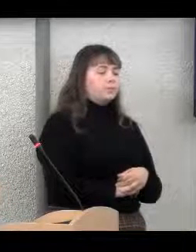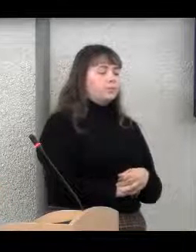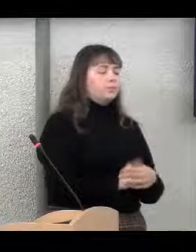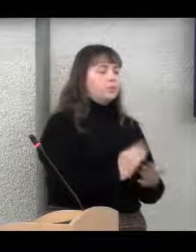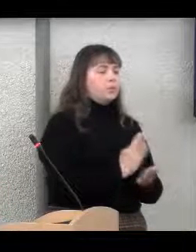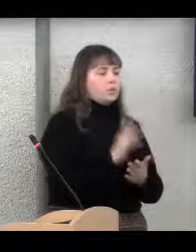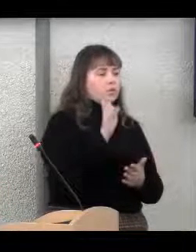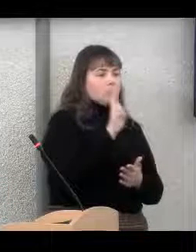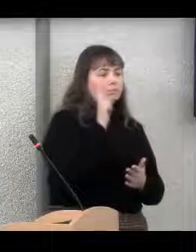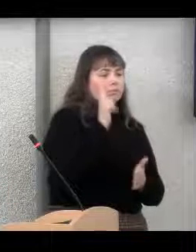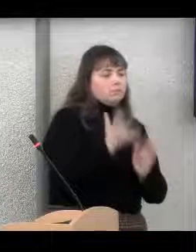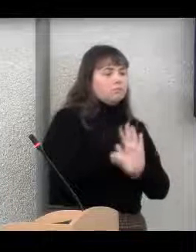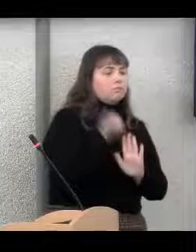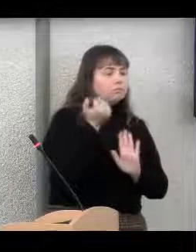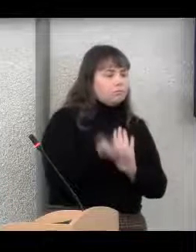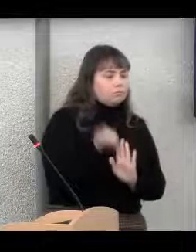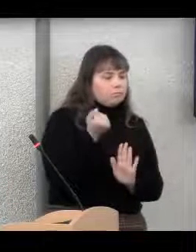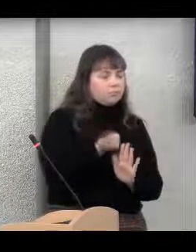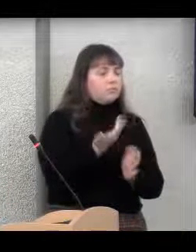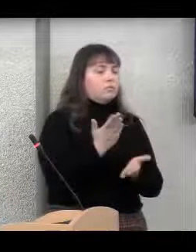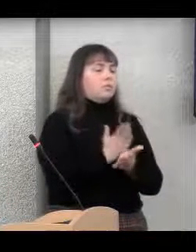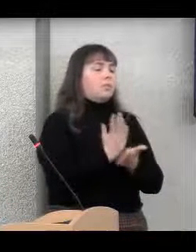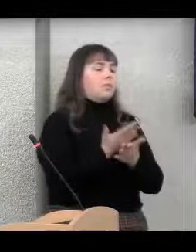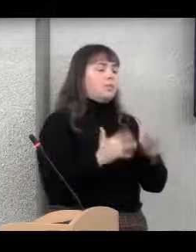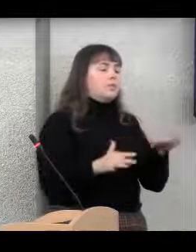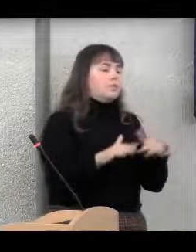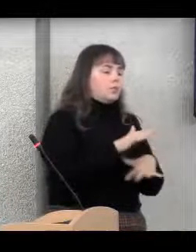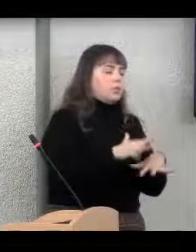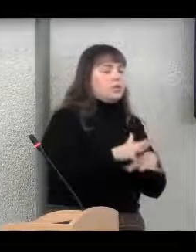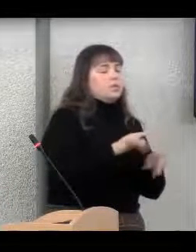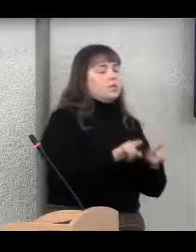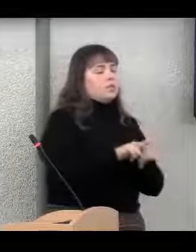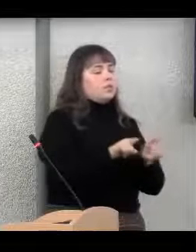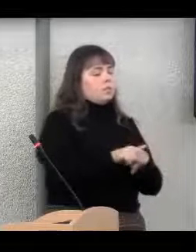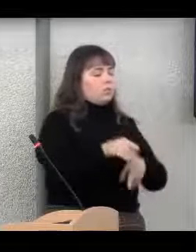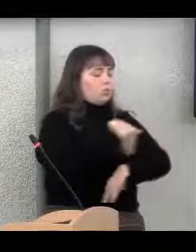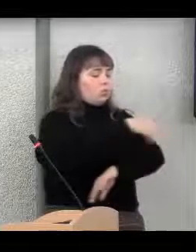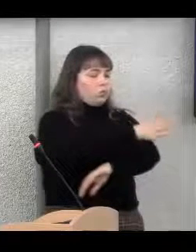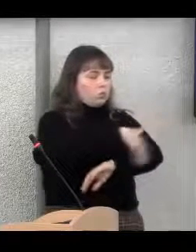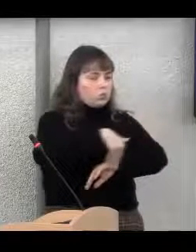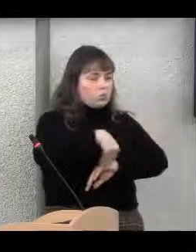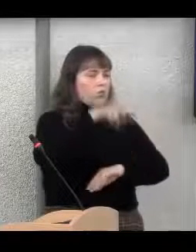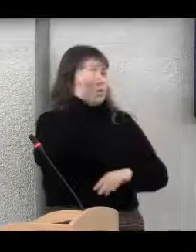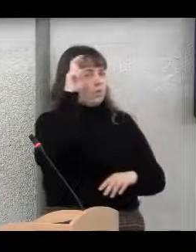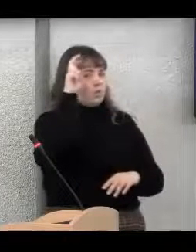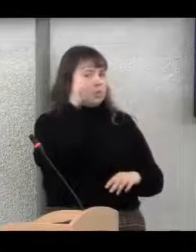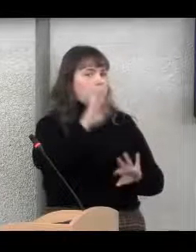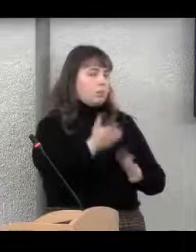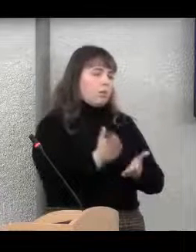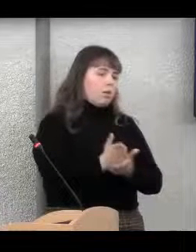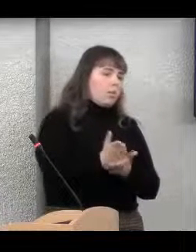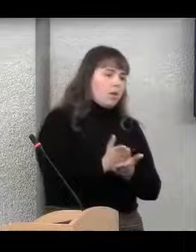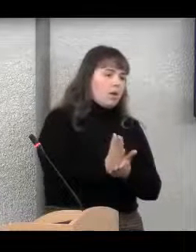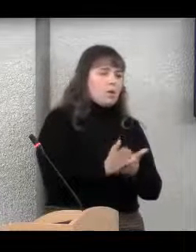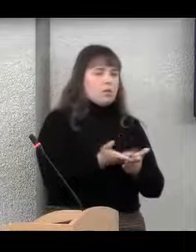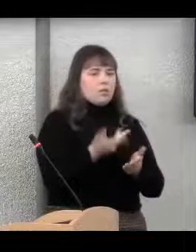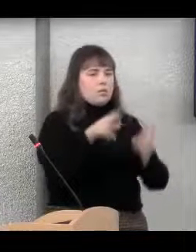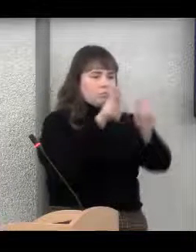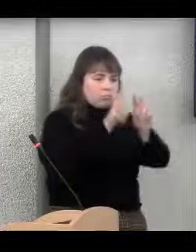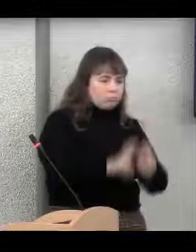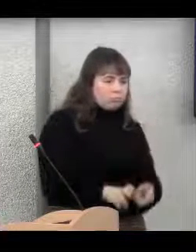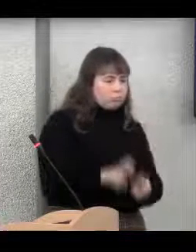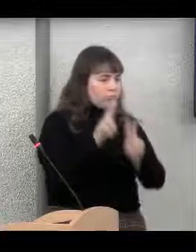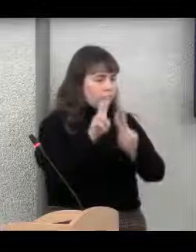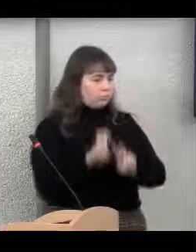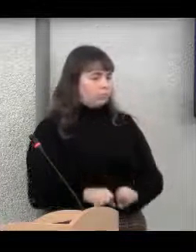Šios rezultatus pasiekėme atlikusios esamos situacijos bei gerųjų užsienio šalių patirčių analizės ir